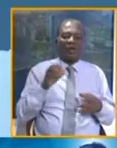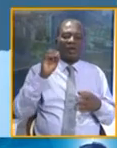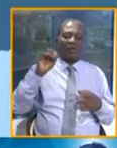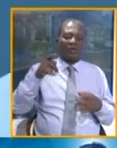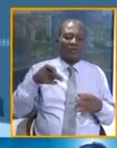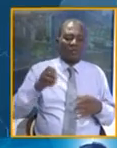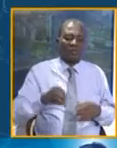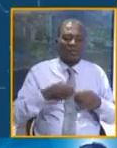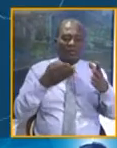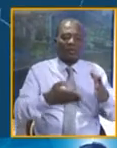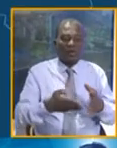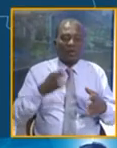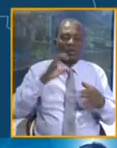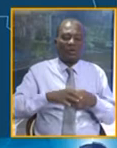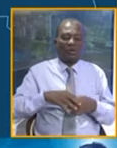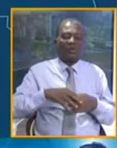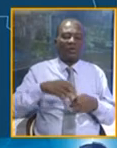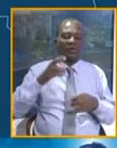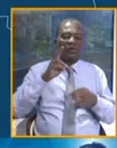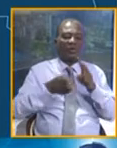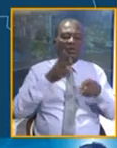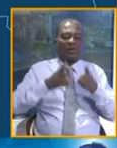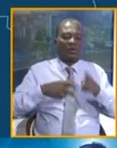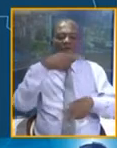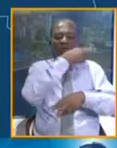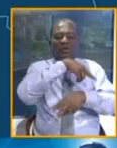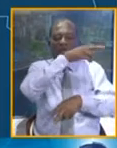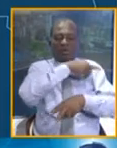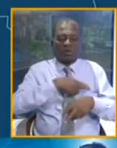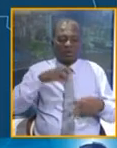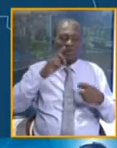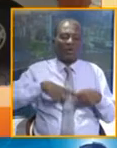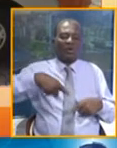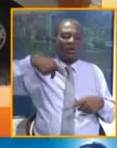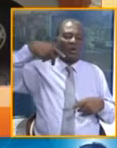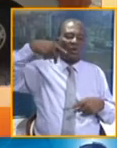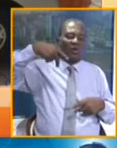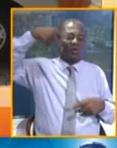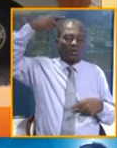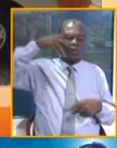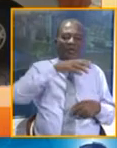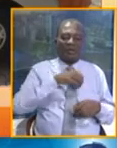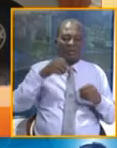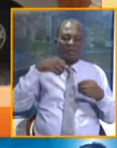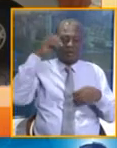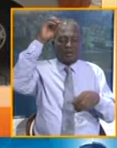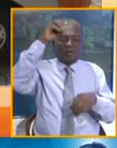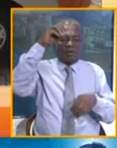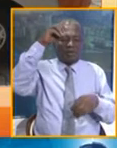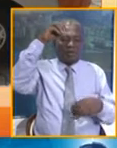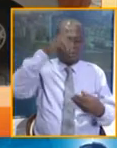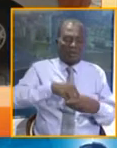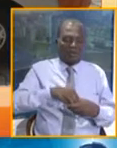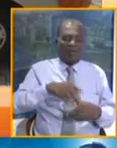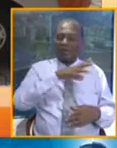sapeurs-pompiers militaires de Korogo, une ambulance neuve et médicalisée qui vient renforcer la capacité d'intervention des pompiers